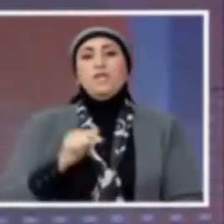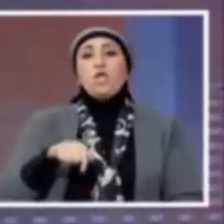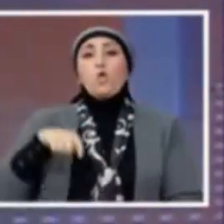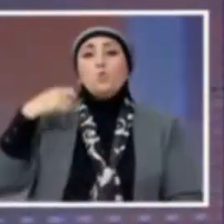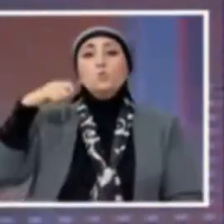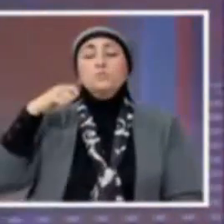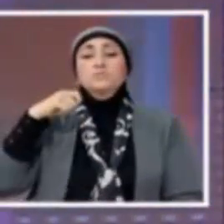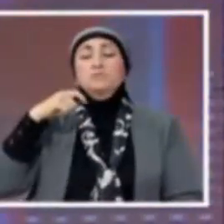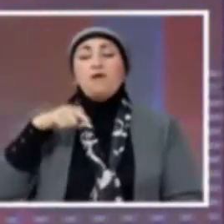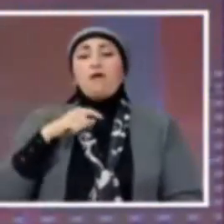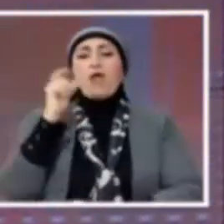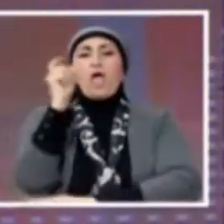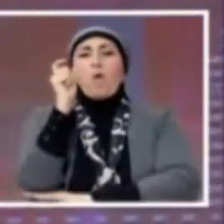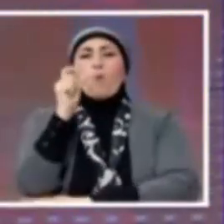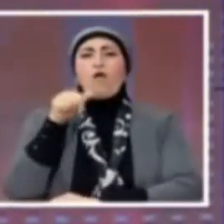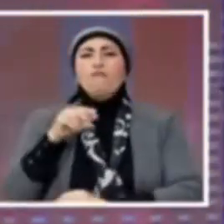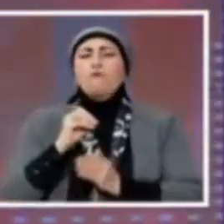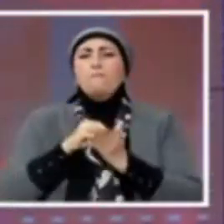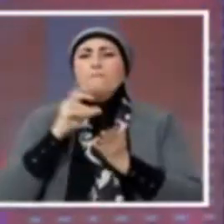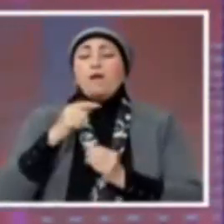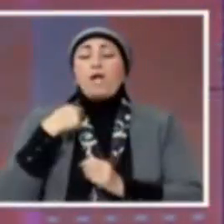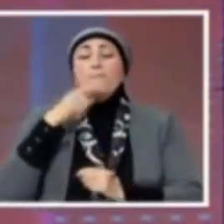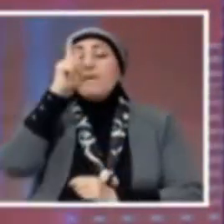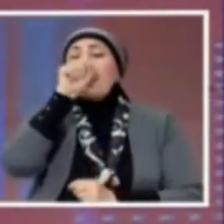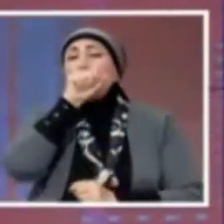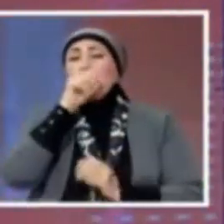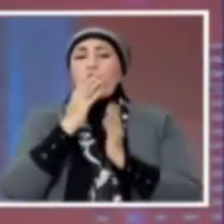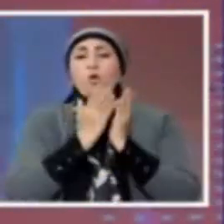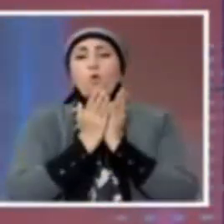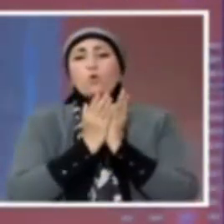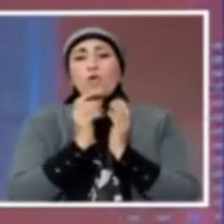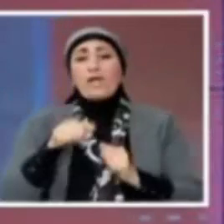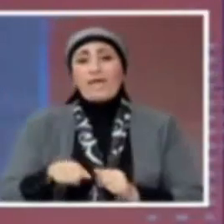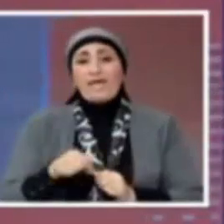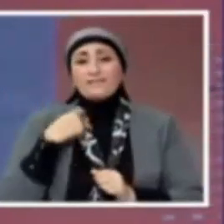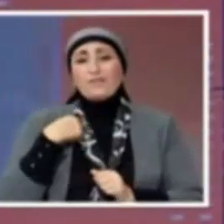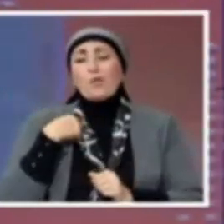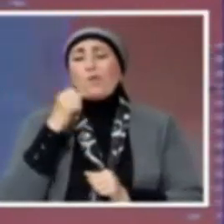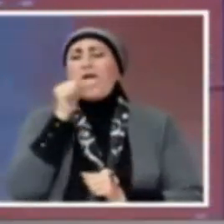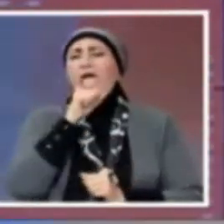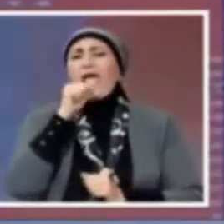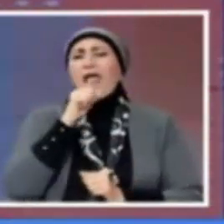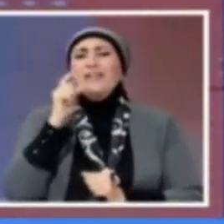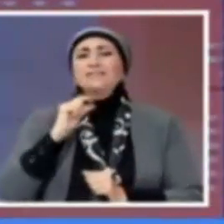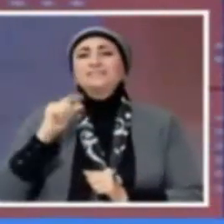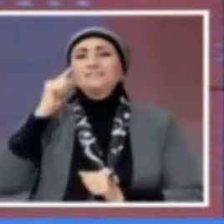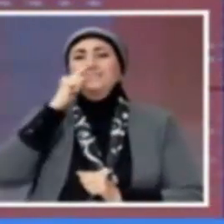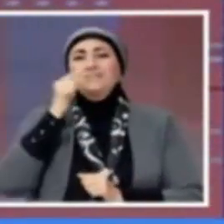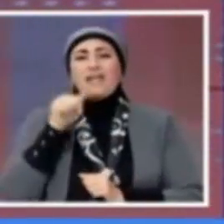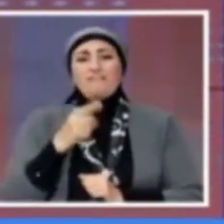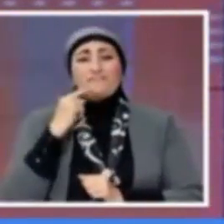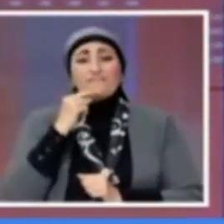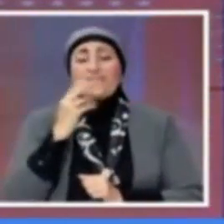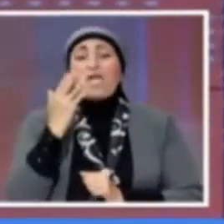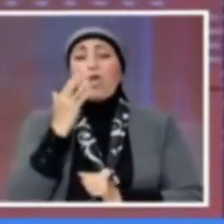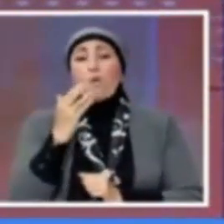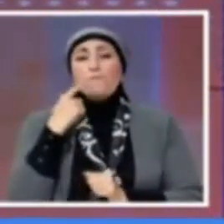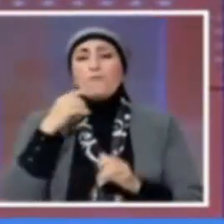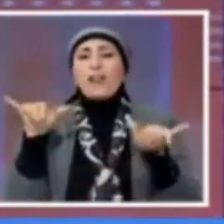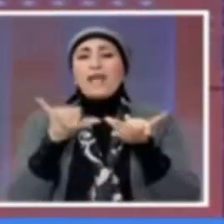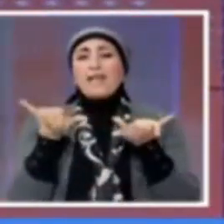أطلقت وزارة الأوقاف باقة من التلاوات القرآنية والابتهالات الدينية على منصاتها الدعوية